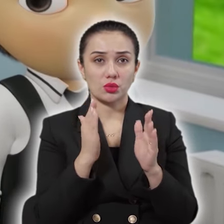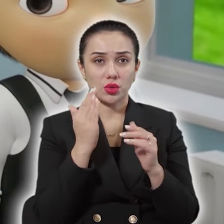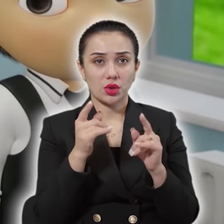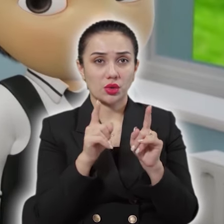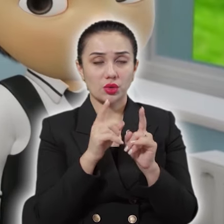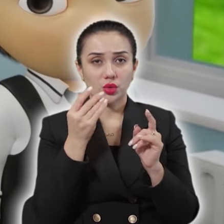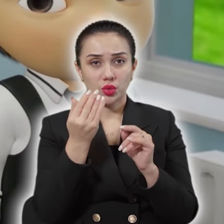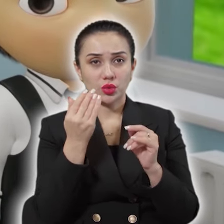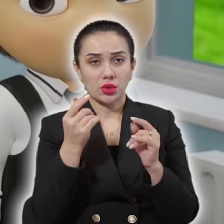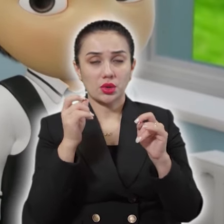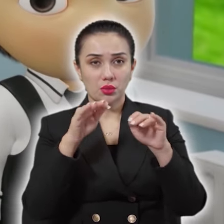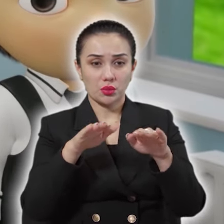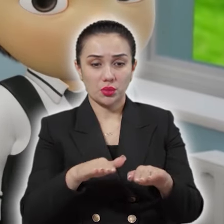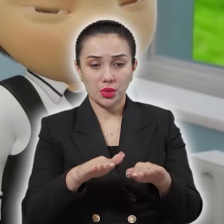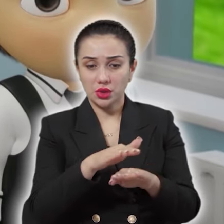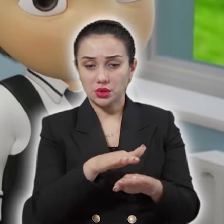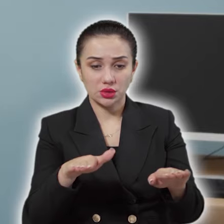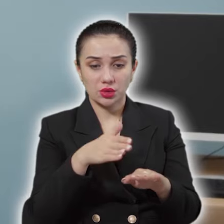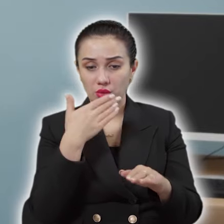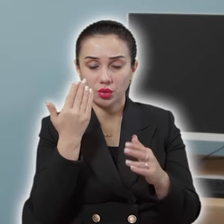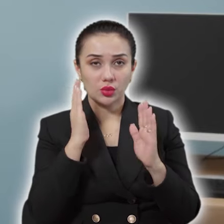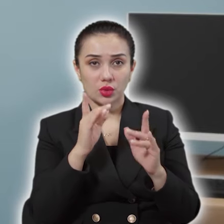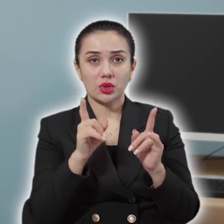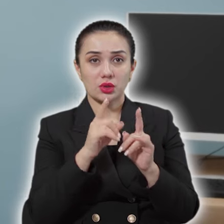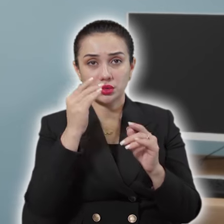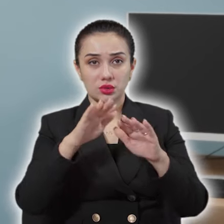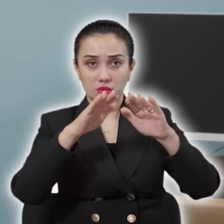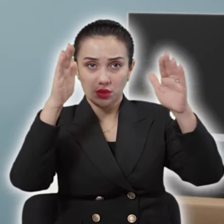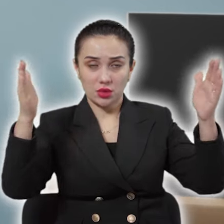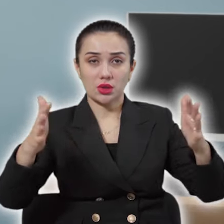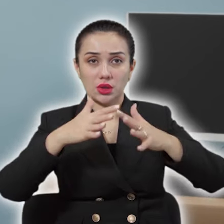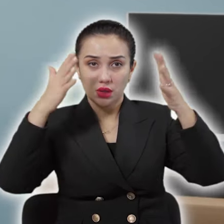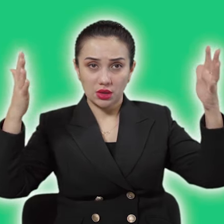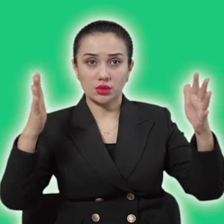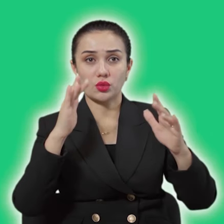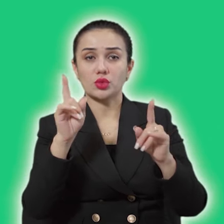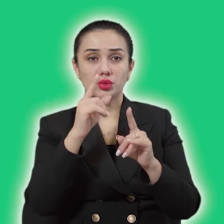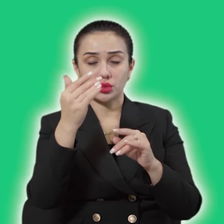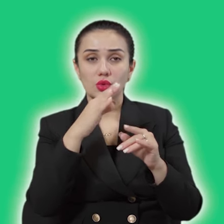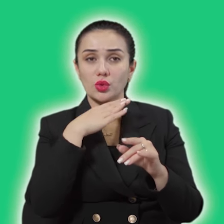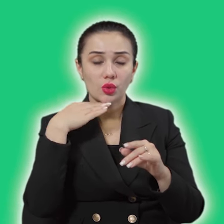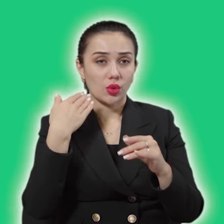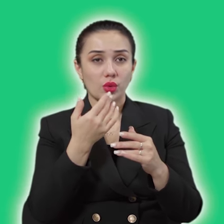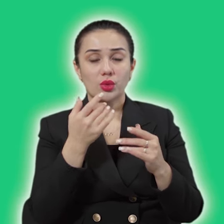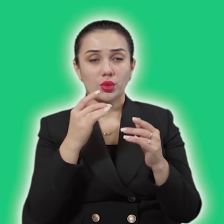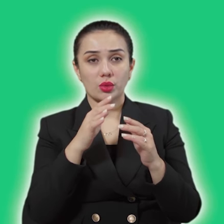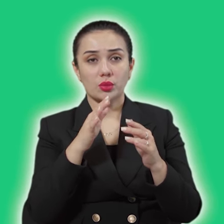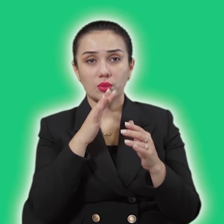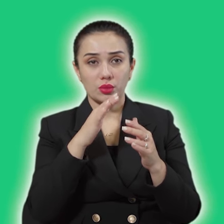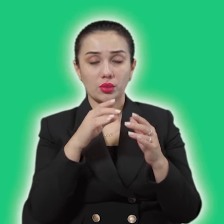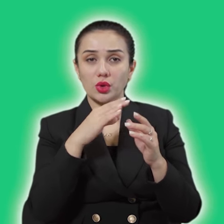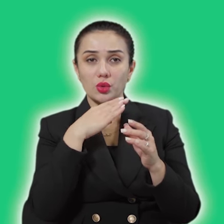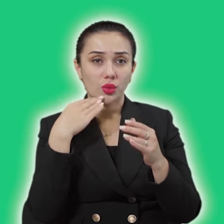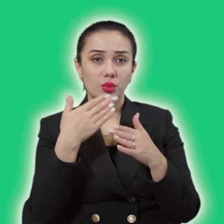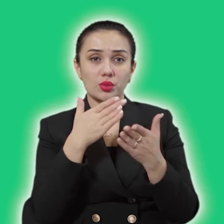bo'ladi? Ya'ni ularning pastki qismi yo'q bo'ladi. Nonvoylarning tandiri katta bo'ladi. Chunki ular ko'p miqdorda non